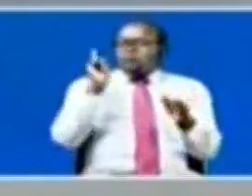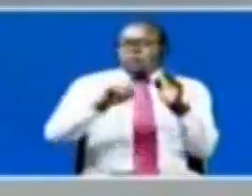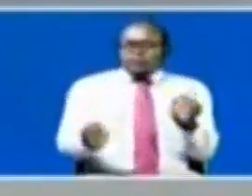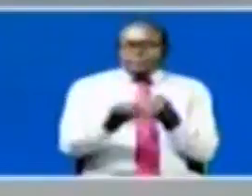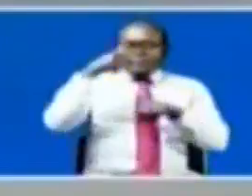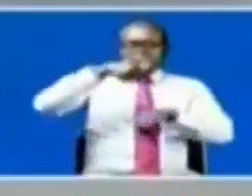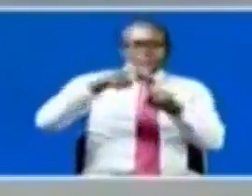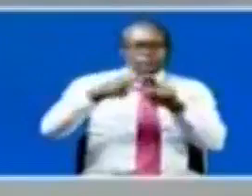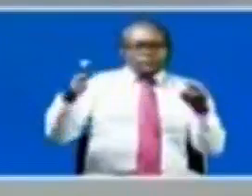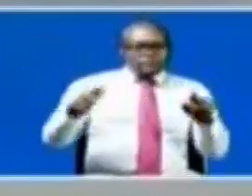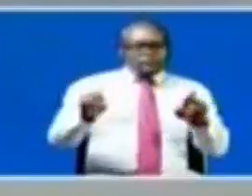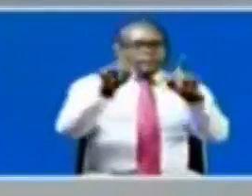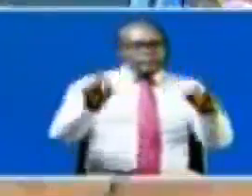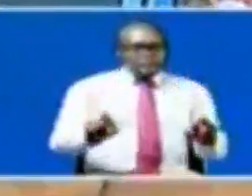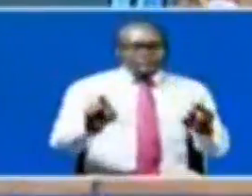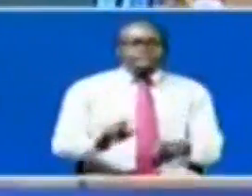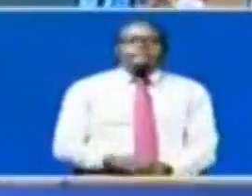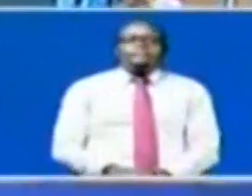huo.